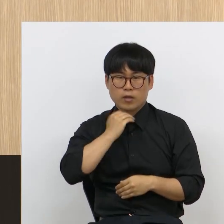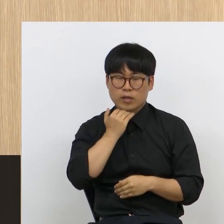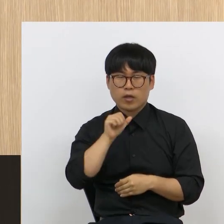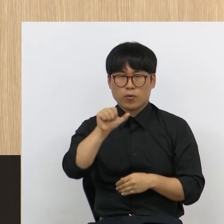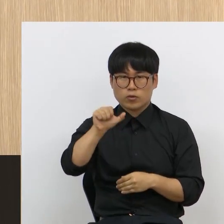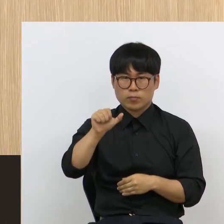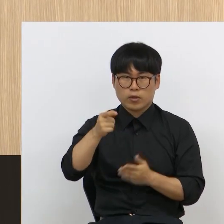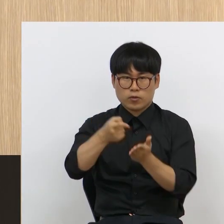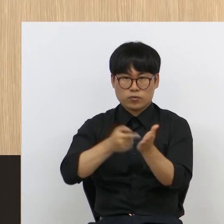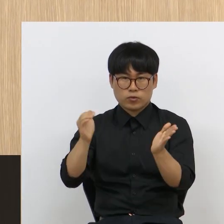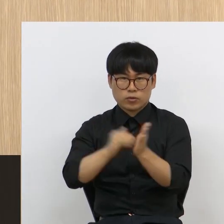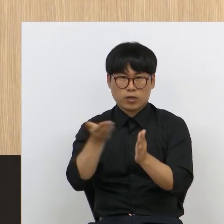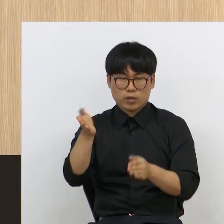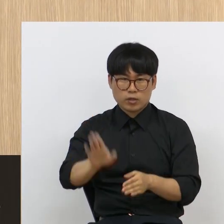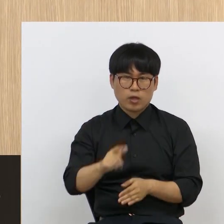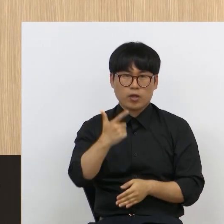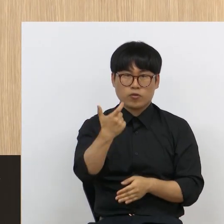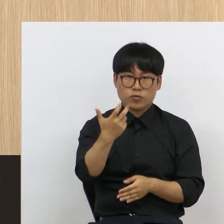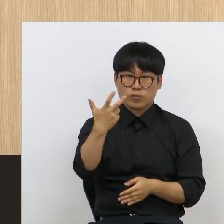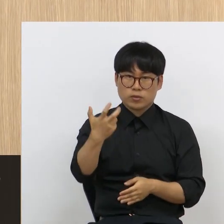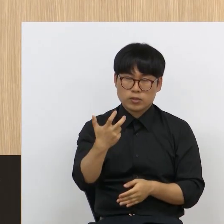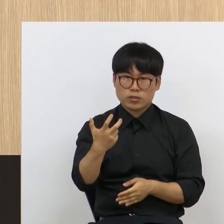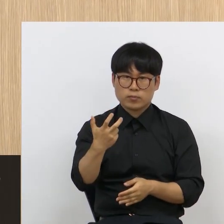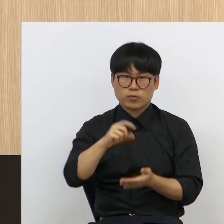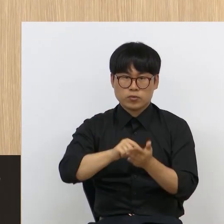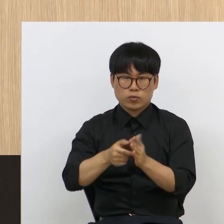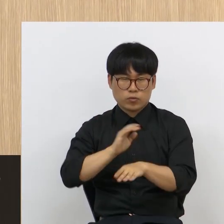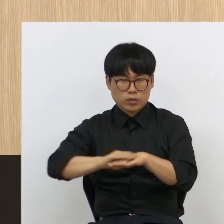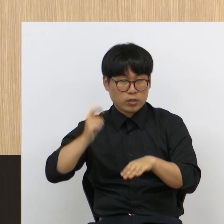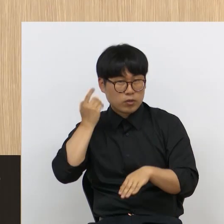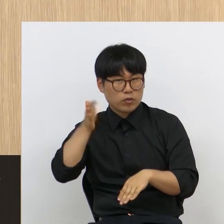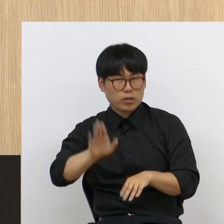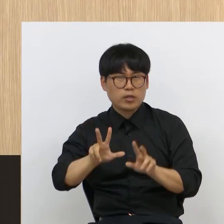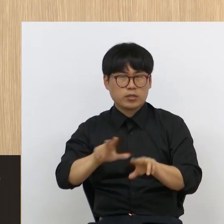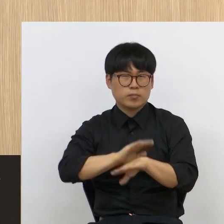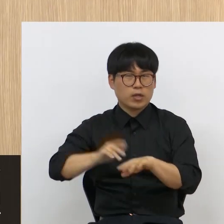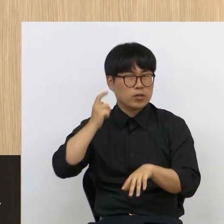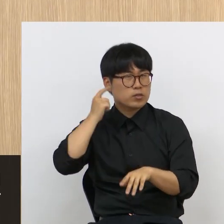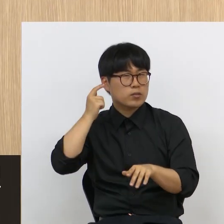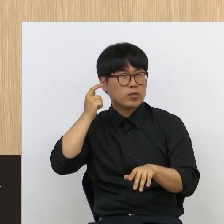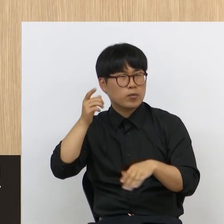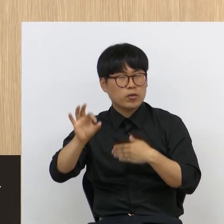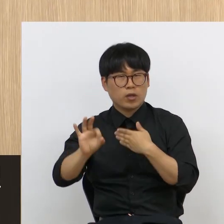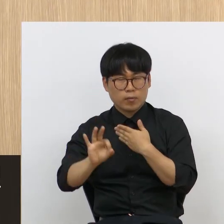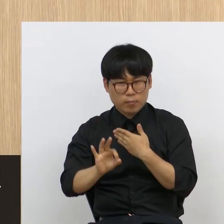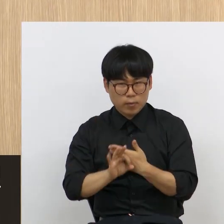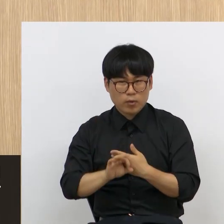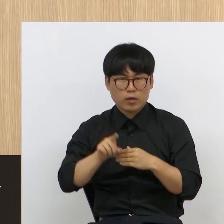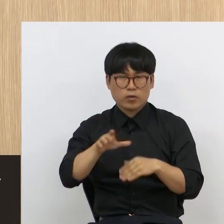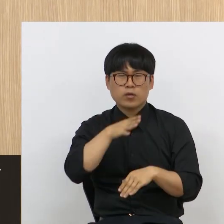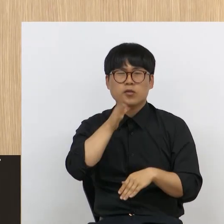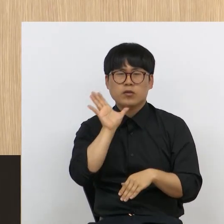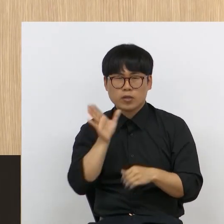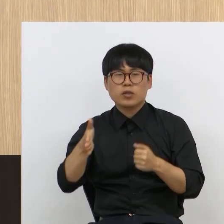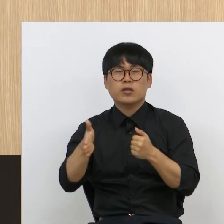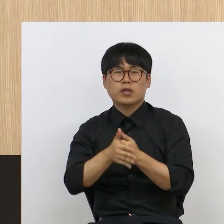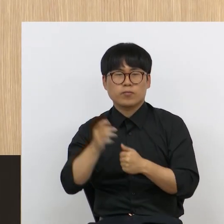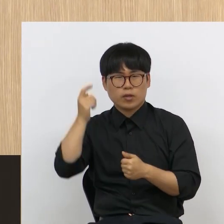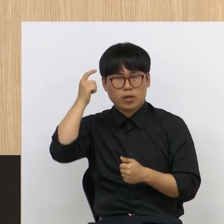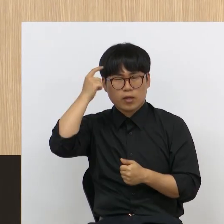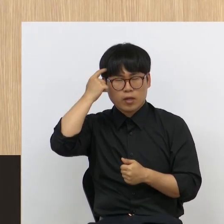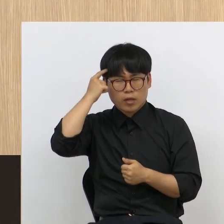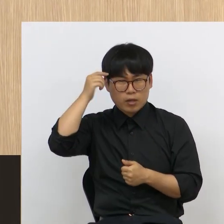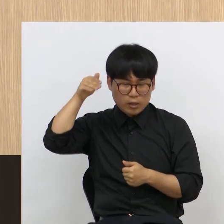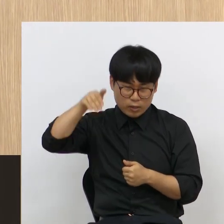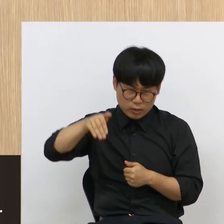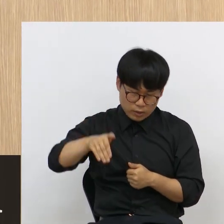수술했는데 60대, 70대까지는 잘 됐다. 지금 이제 80에 들었는데 잘 안 들린다. 그거는 노인이 되면서 내가 인지가 떨어져서 그럴 수가 있습니다.